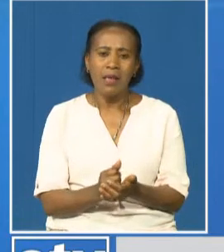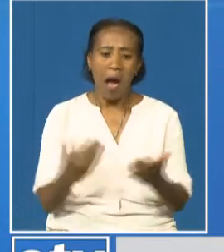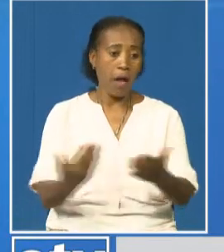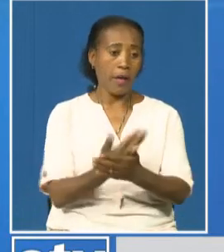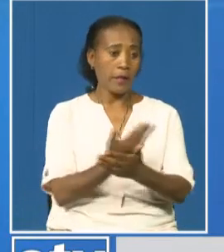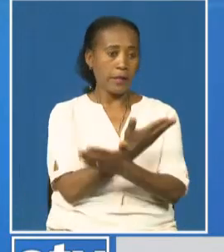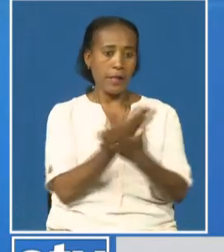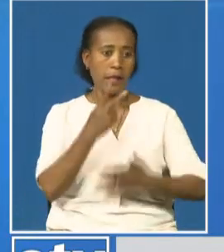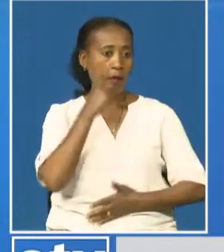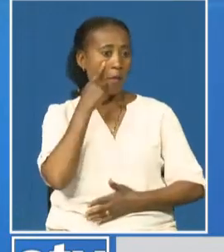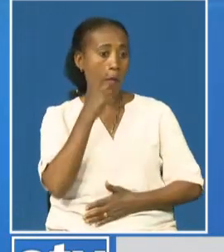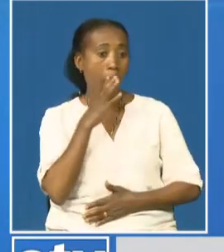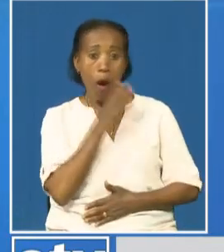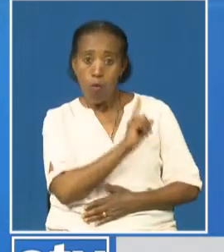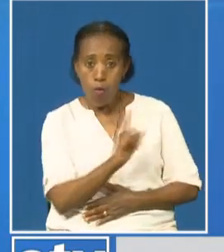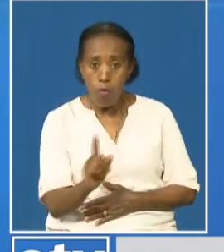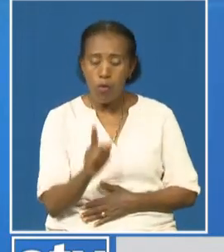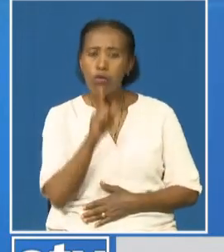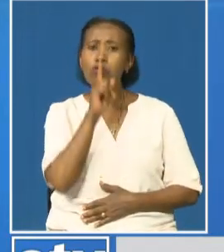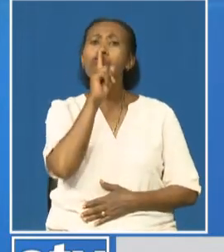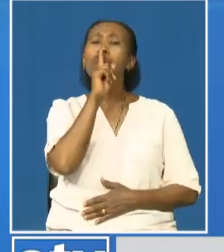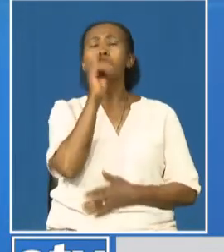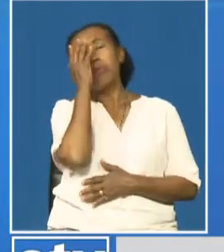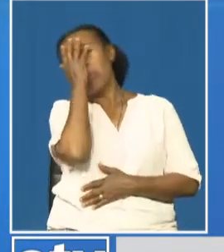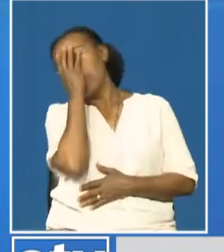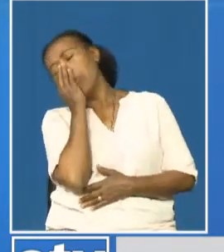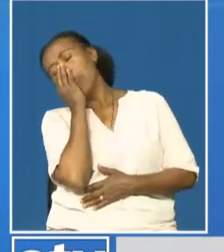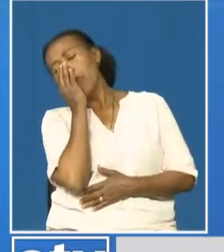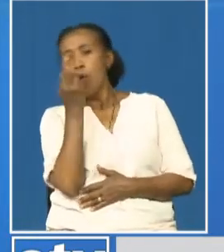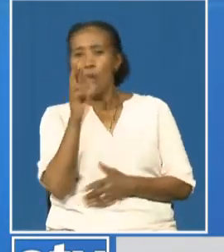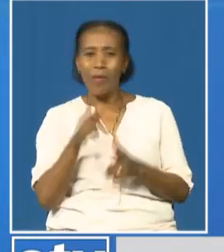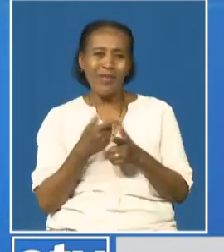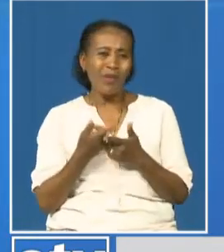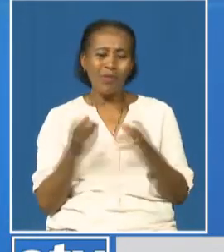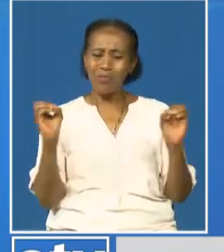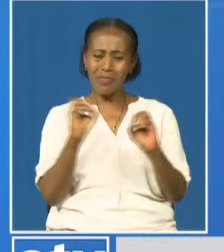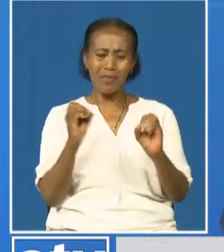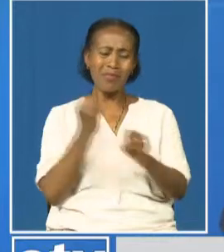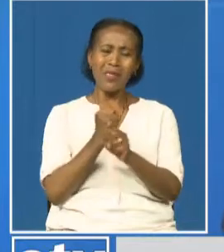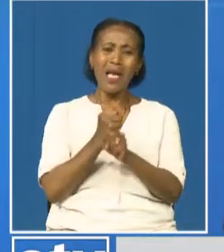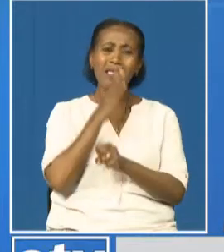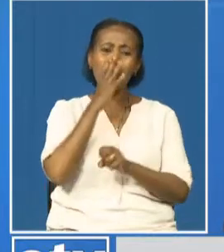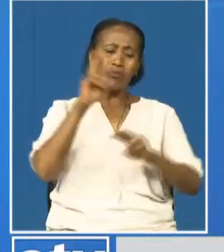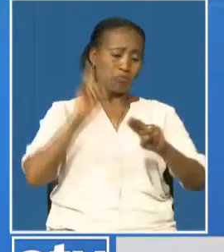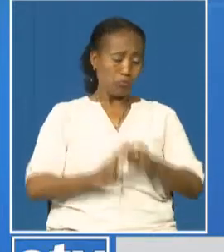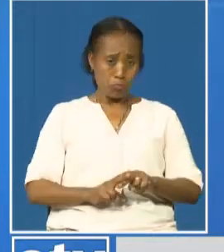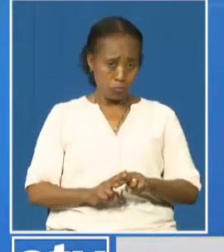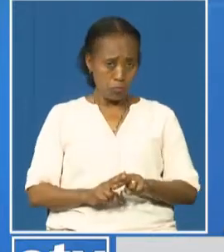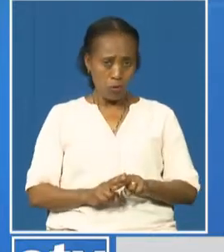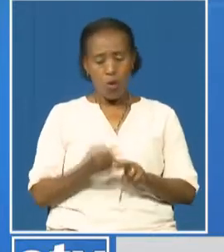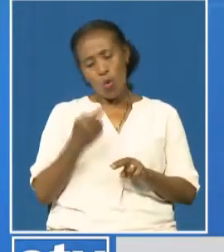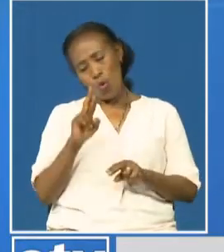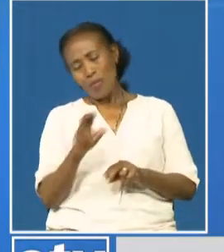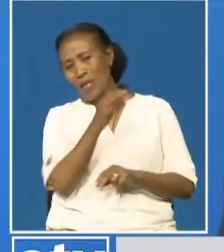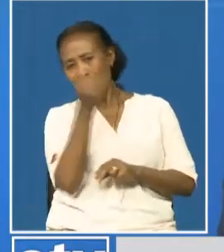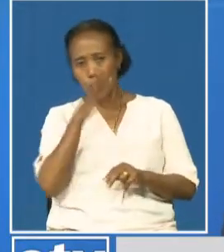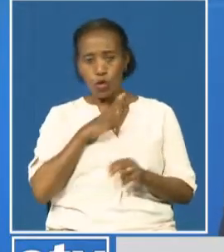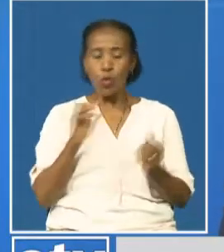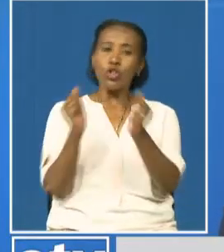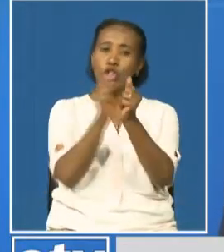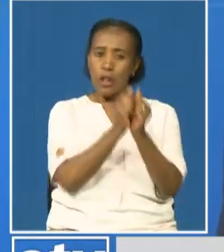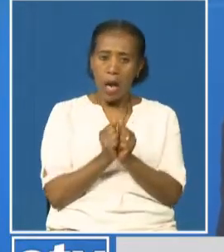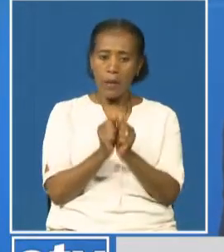አዳዲስ ነገሮችን የማያዩበት ዝም ብሎ በመኝታ ወይም ደግሞ ምንም ነገር ሳይሰሩ የሚቀመጡበት ወይም ከሌሎች ሰዎች